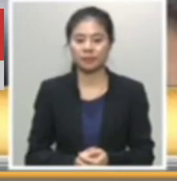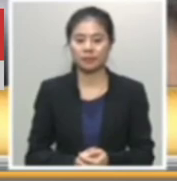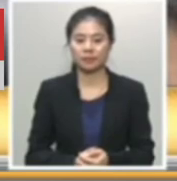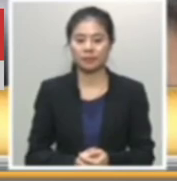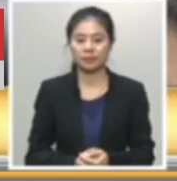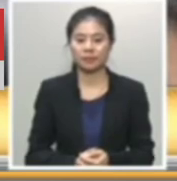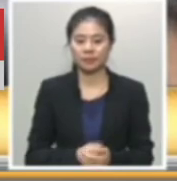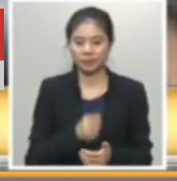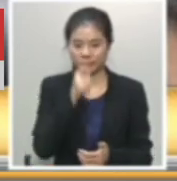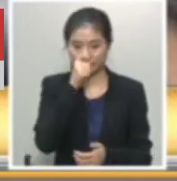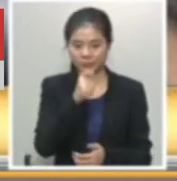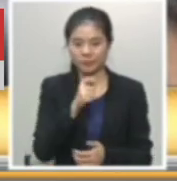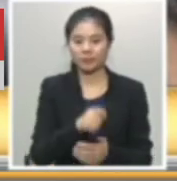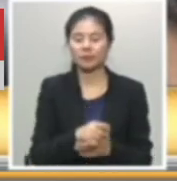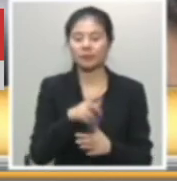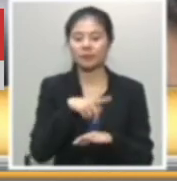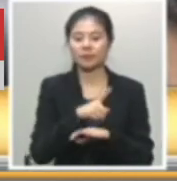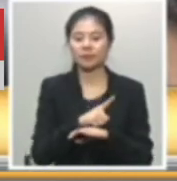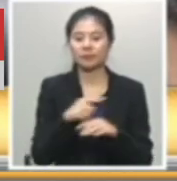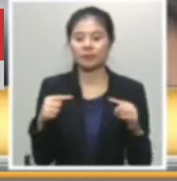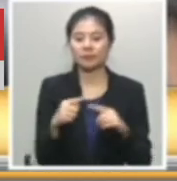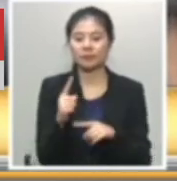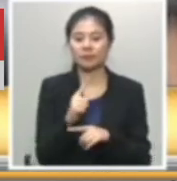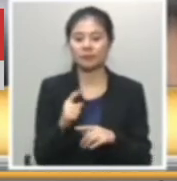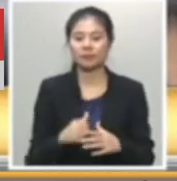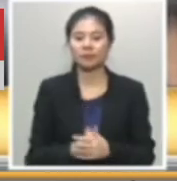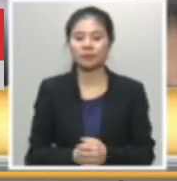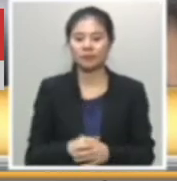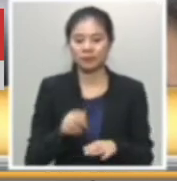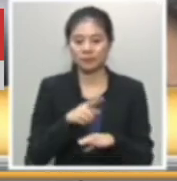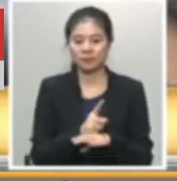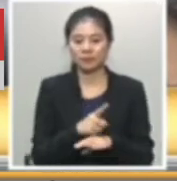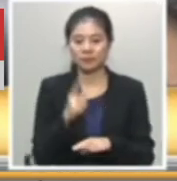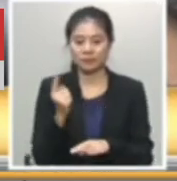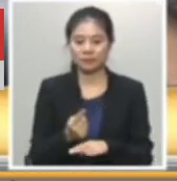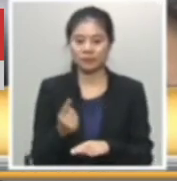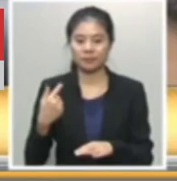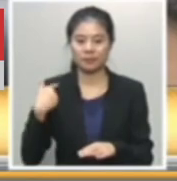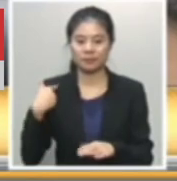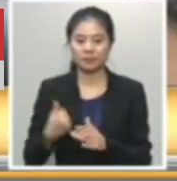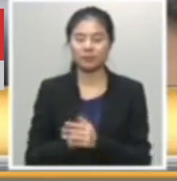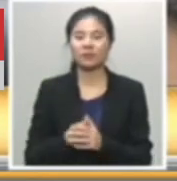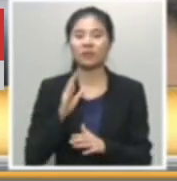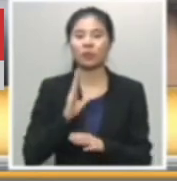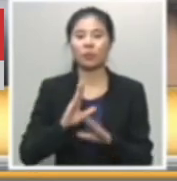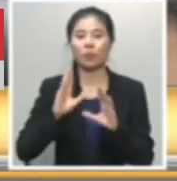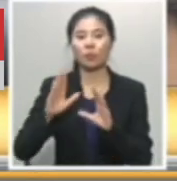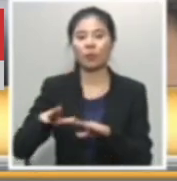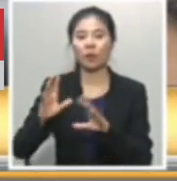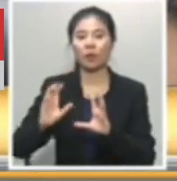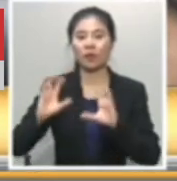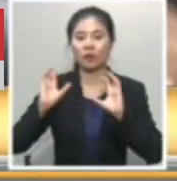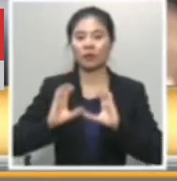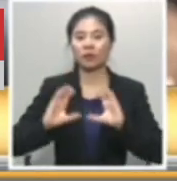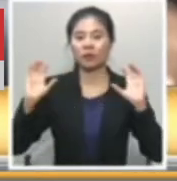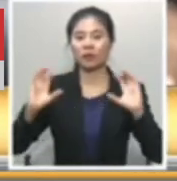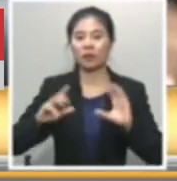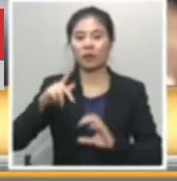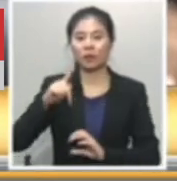ด้วยความเคารพท่านประธานครับท่านประธานต้องกราบเรียนรัฐบาลครับร่างพระราชบัญญัติฉบับ